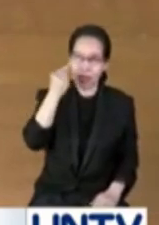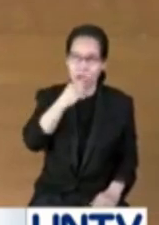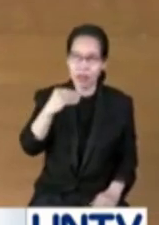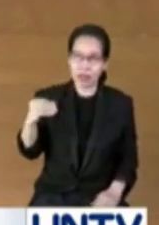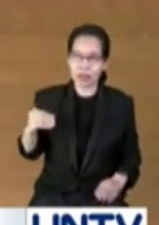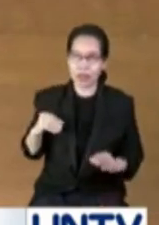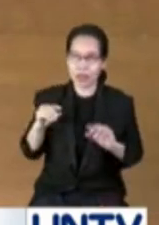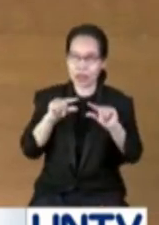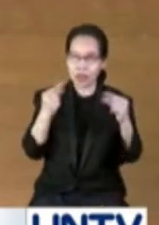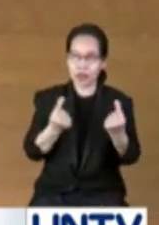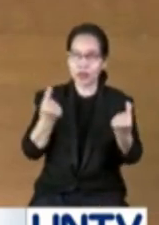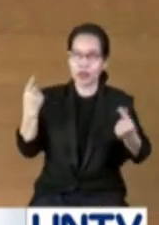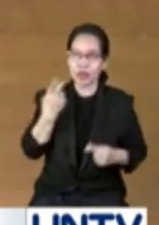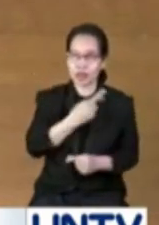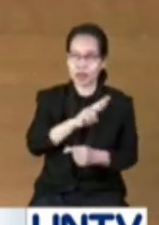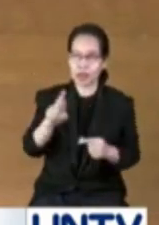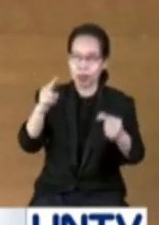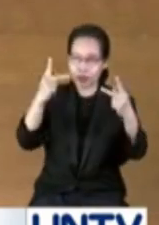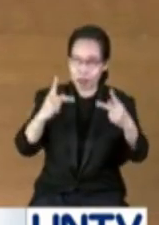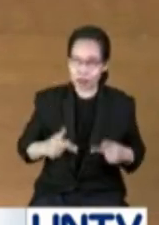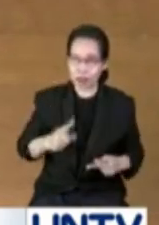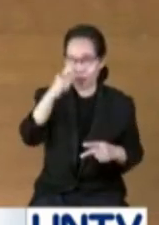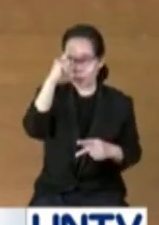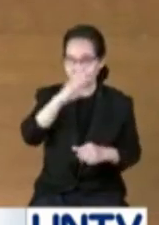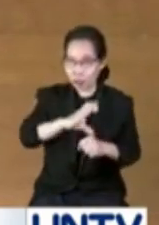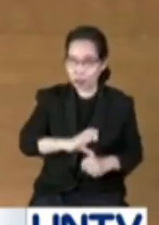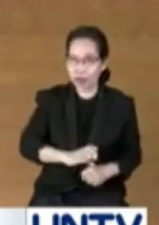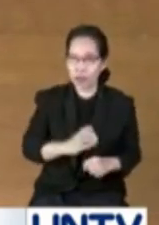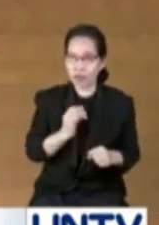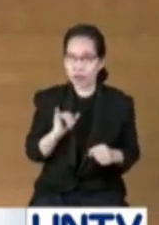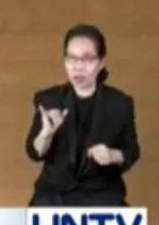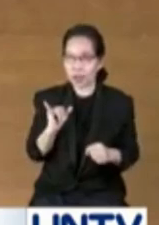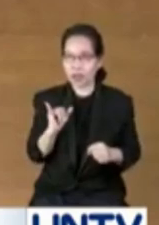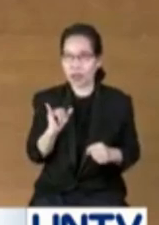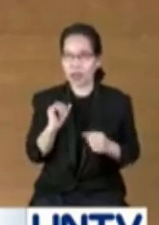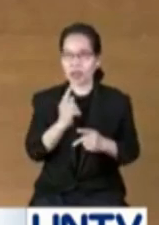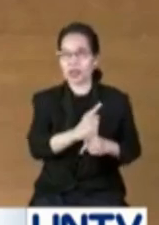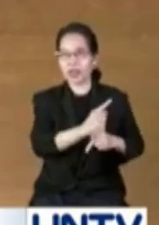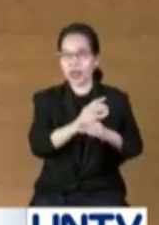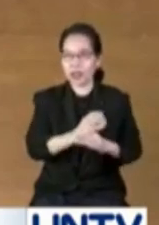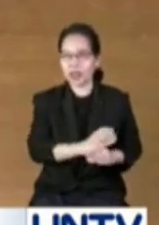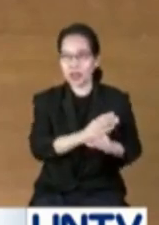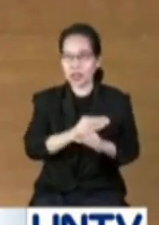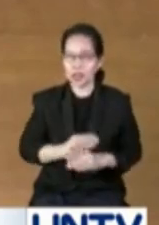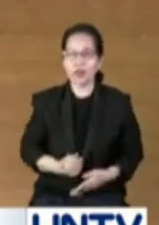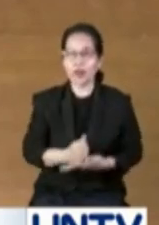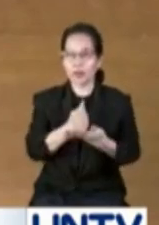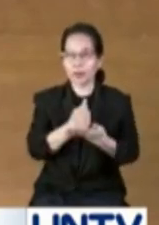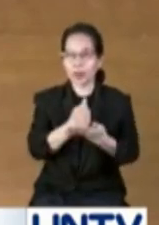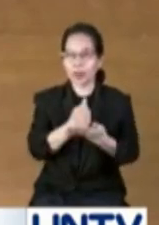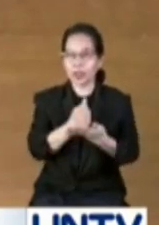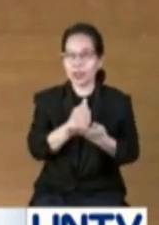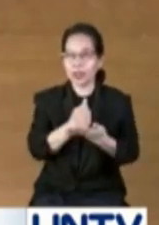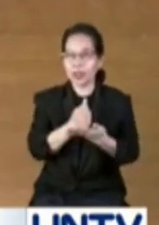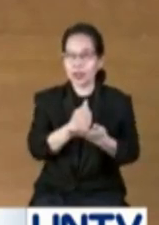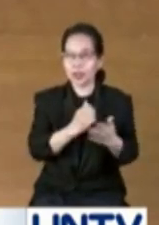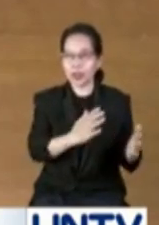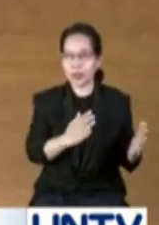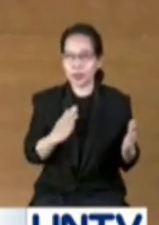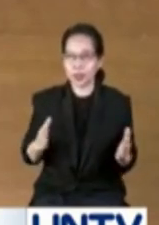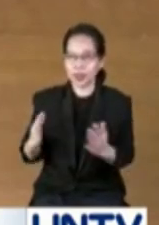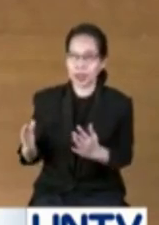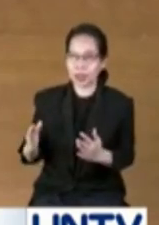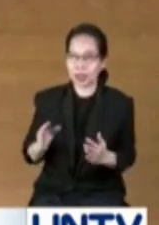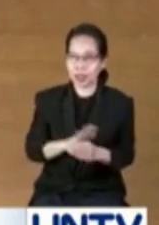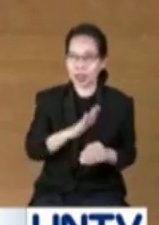o pisikal na kondisyon, sila ay kukupkupin at tutulungan. Naglalaan tayo ng sapat na pondo para